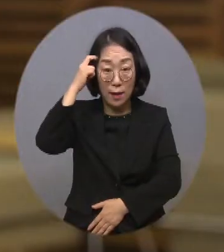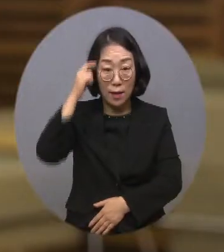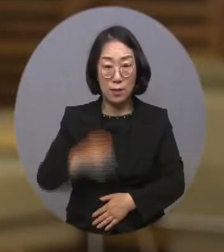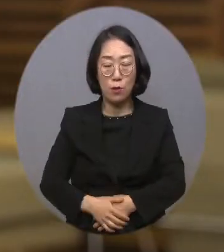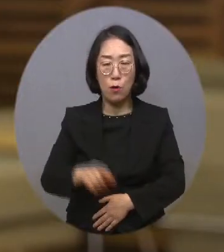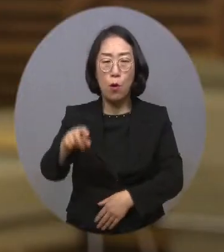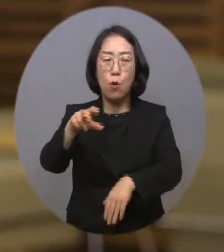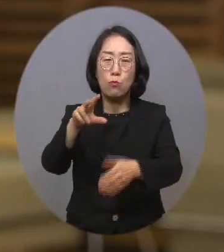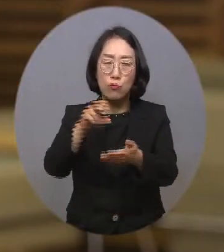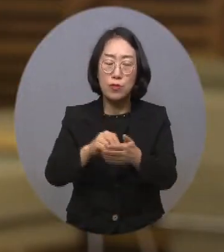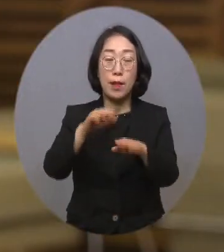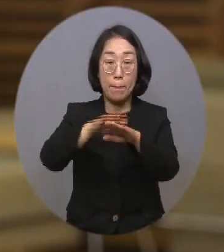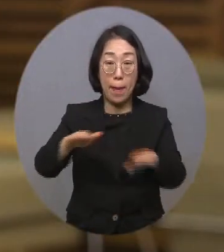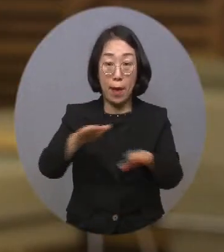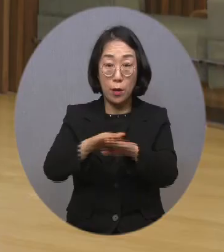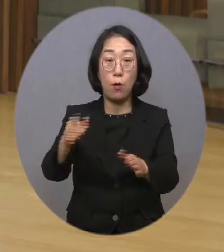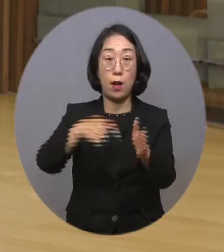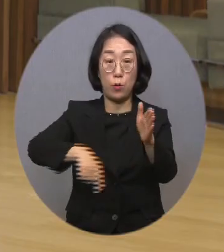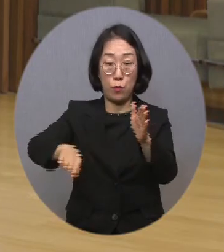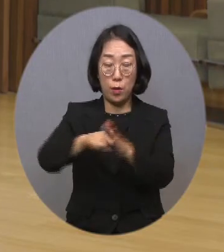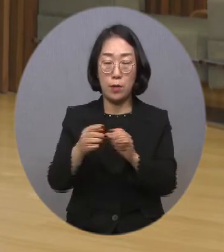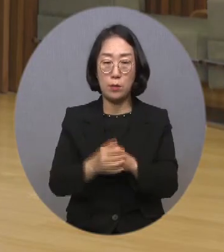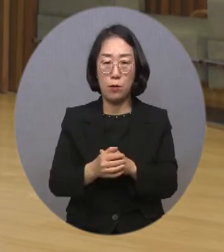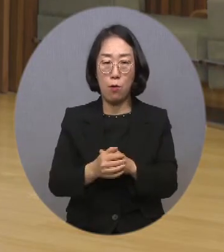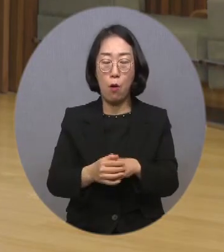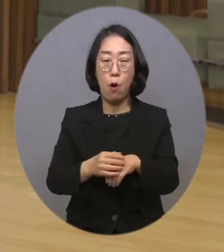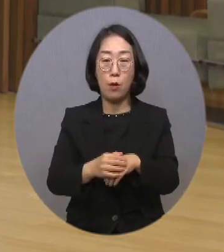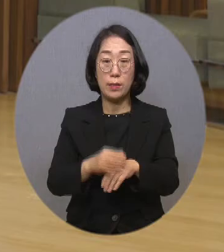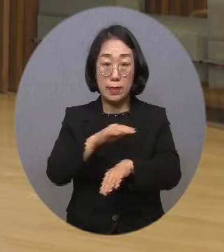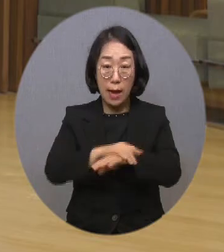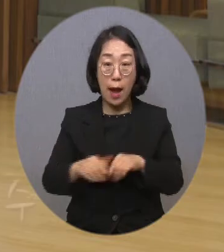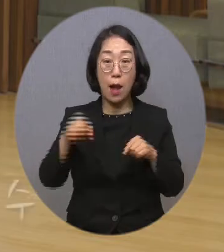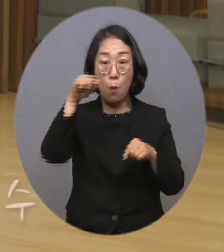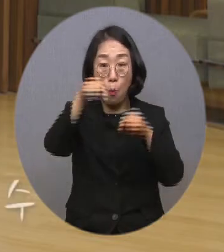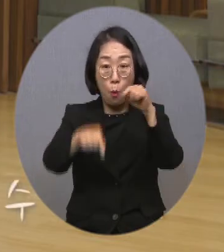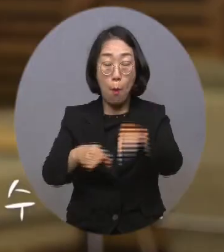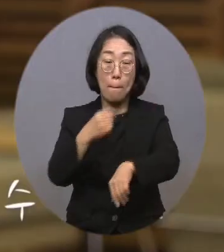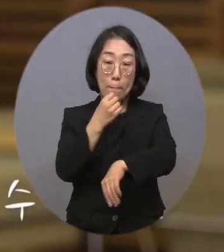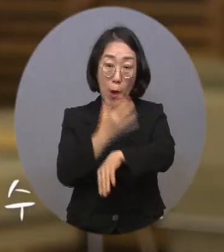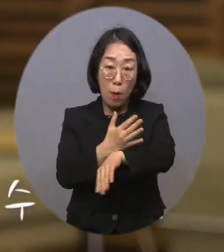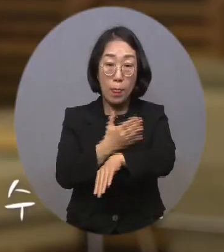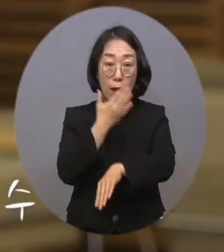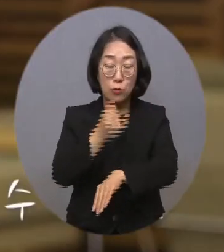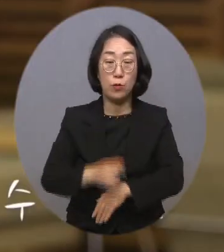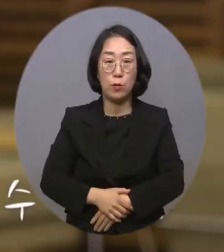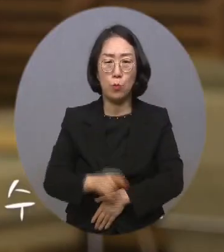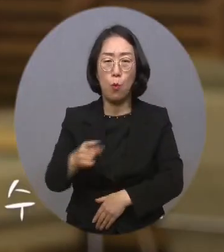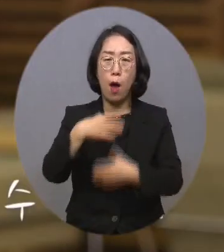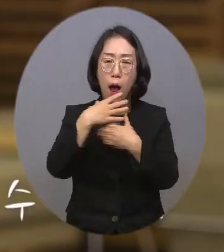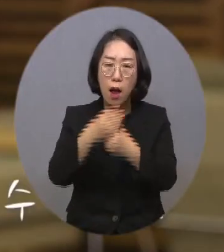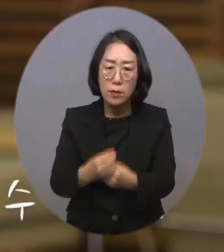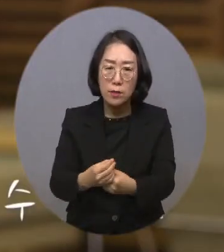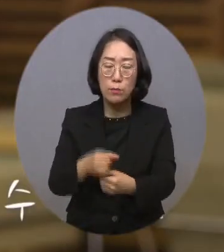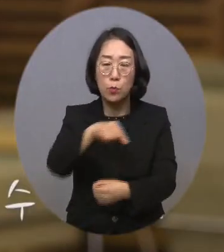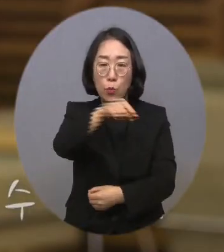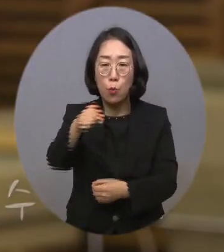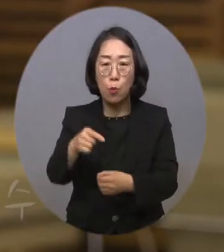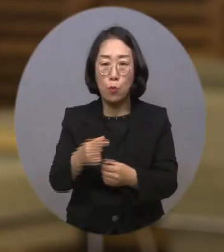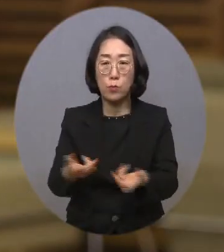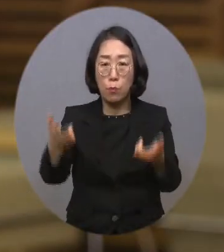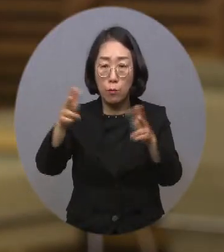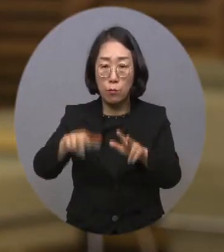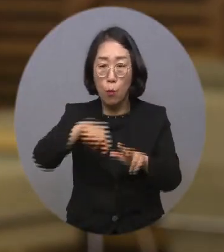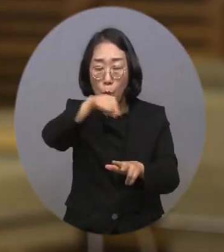그러한 불편한 점을 개선하기 위해서 접근성을 위한 일들을 해왔고 특히 장애인들이 국립공원을 어떻게 즐길 수 있을까